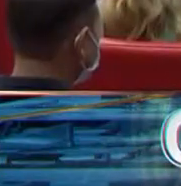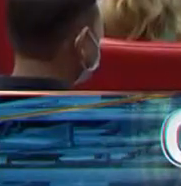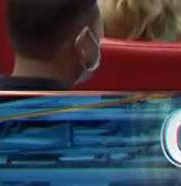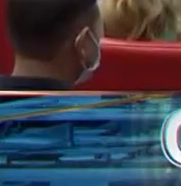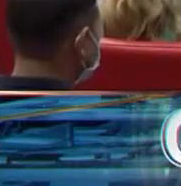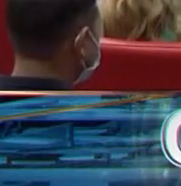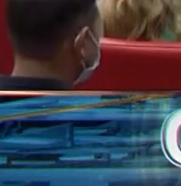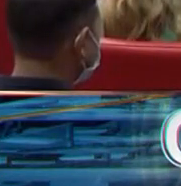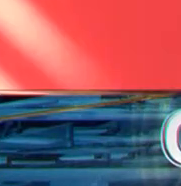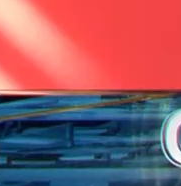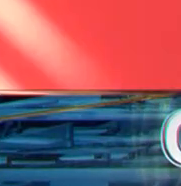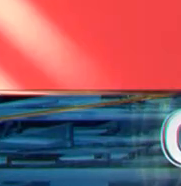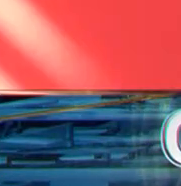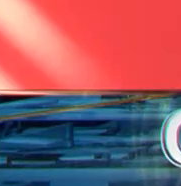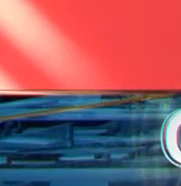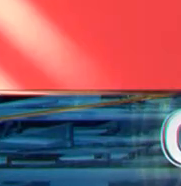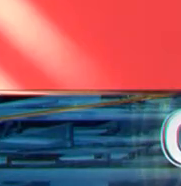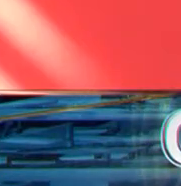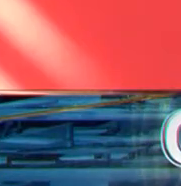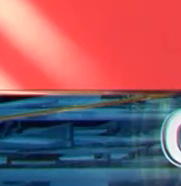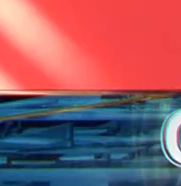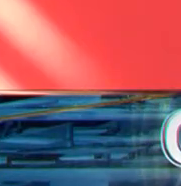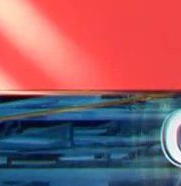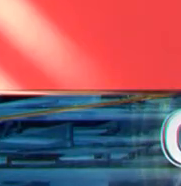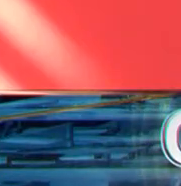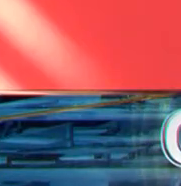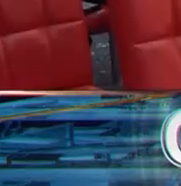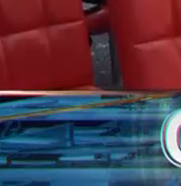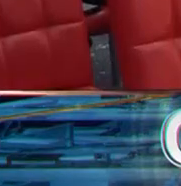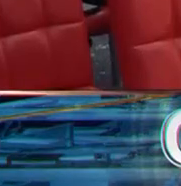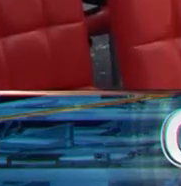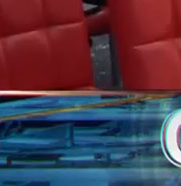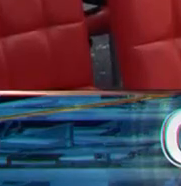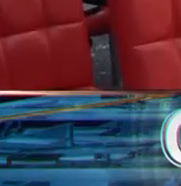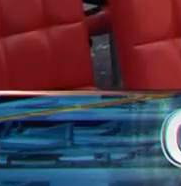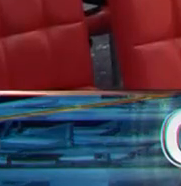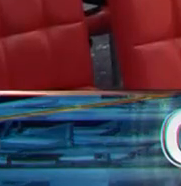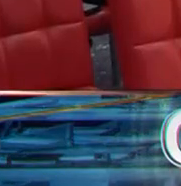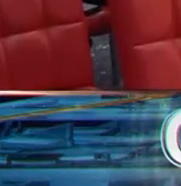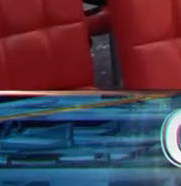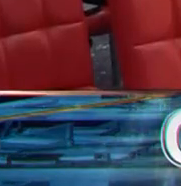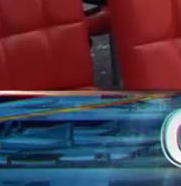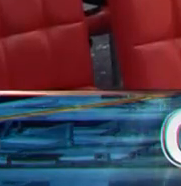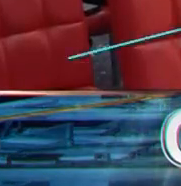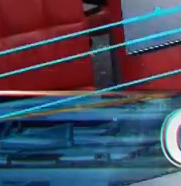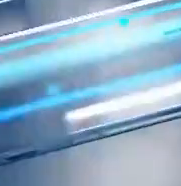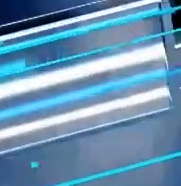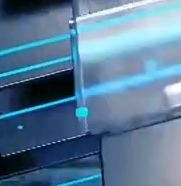Корона 2. О готовности региона ко второй волне коронавирусной инфекции рассказали ответственные должностные лица.